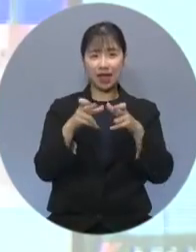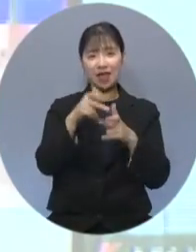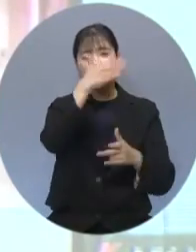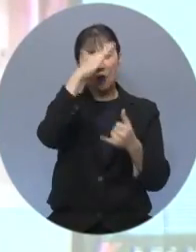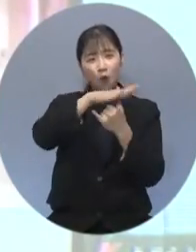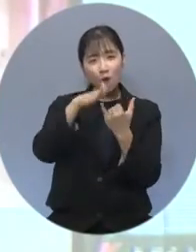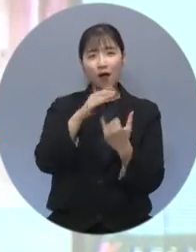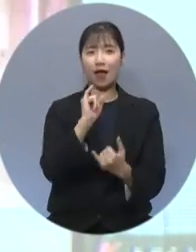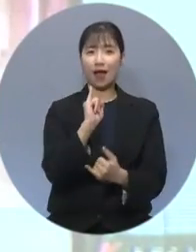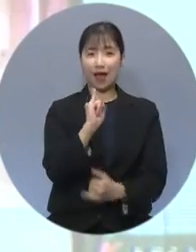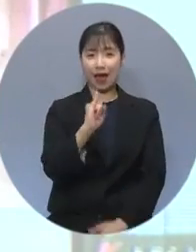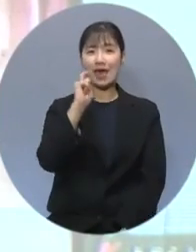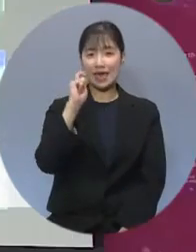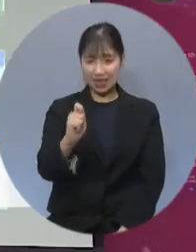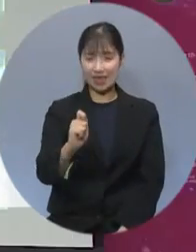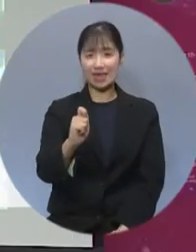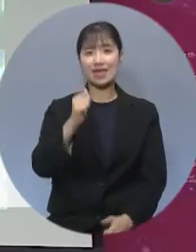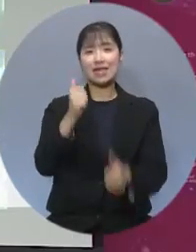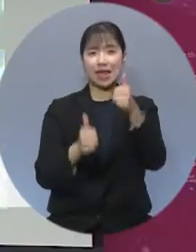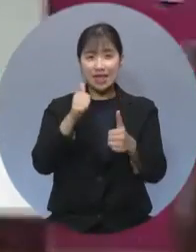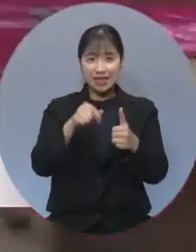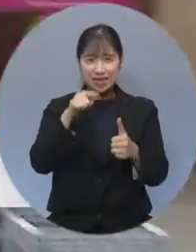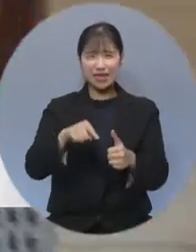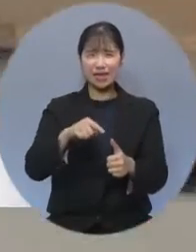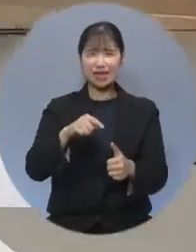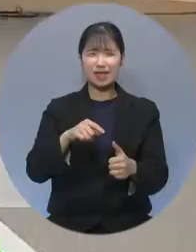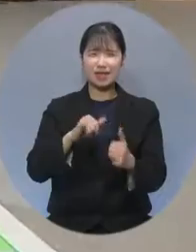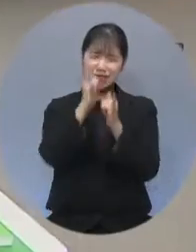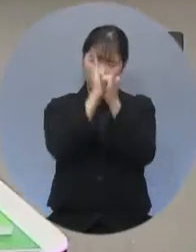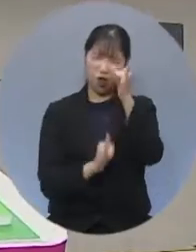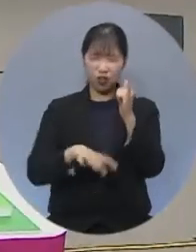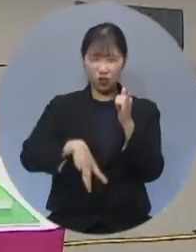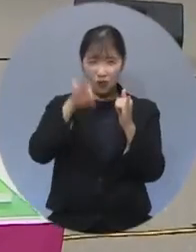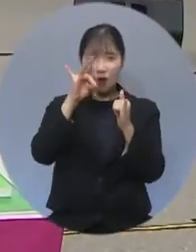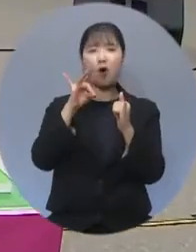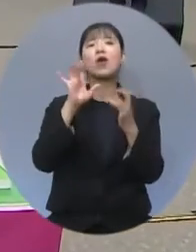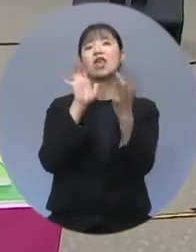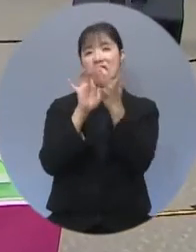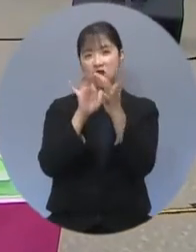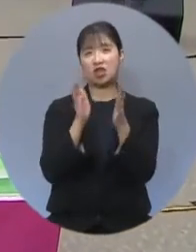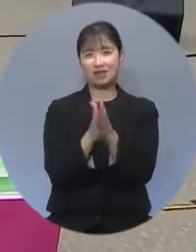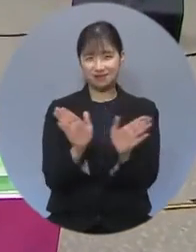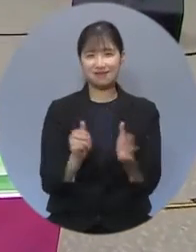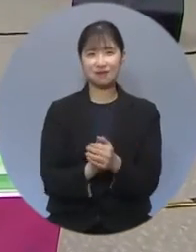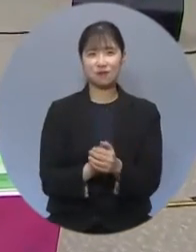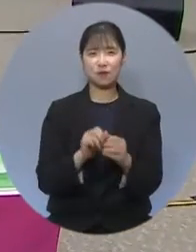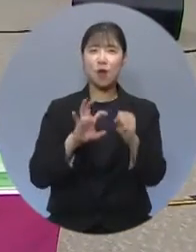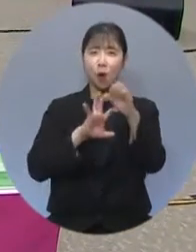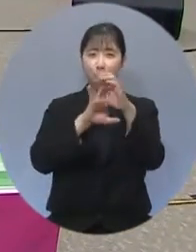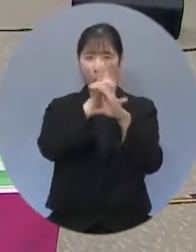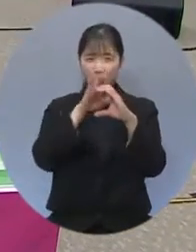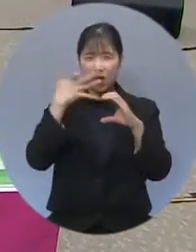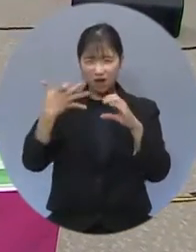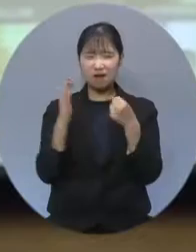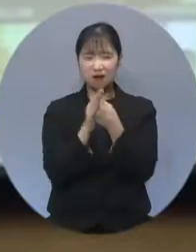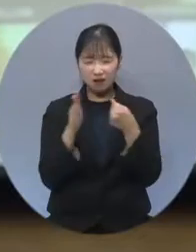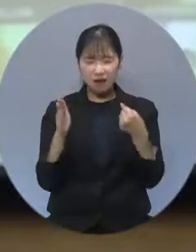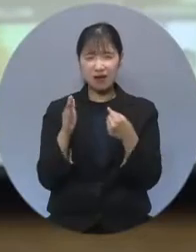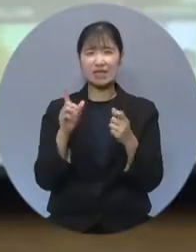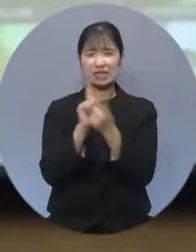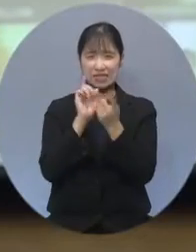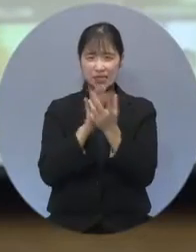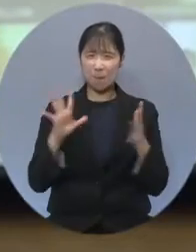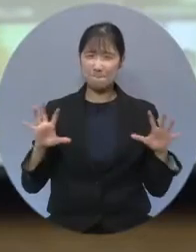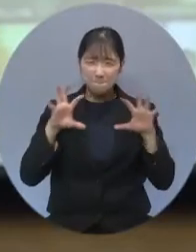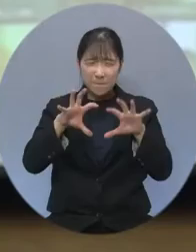챌린지가 사상 처음으로 온라인 예선전을 치렀습니다. 코로나19 여파로 오프라인 대회가 어려워지자